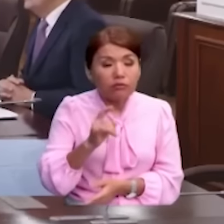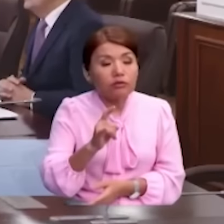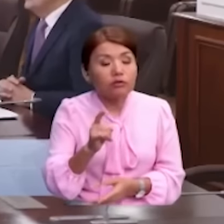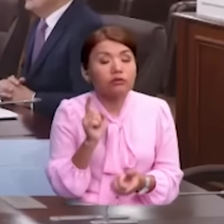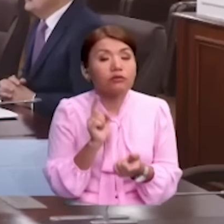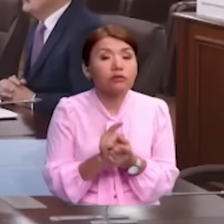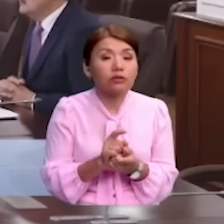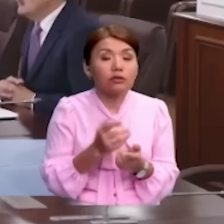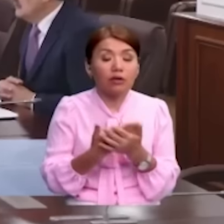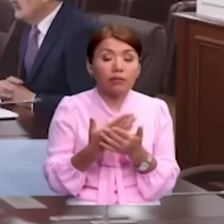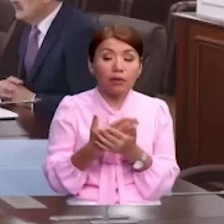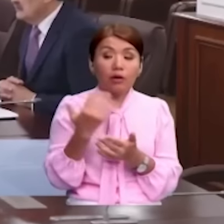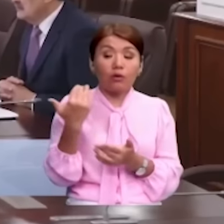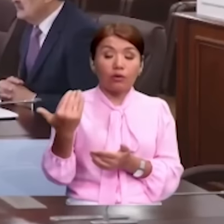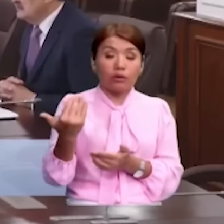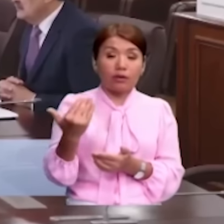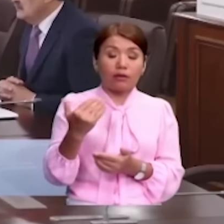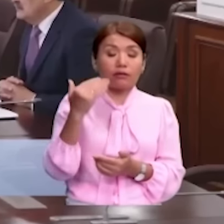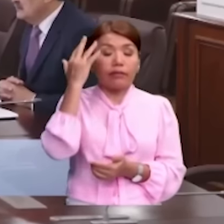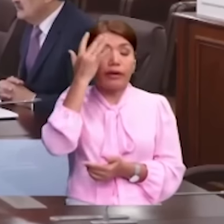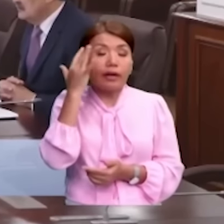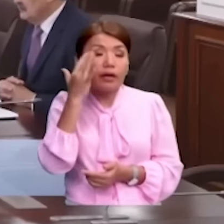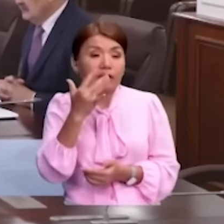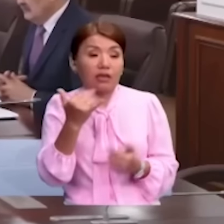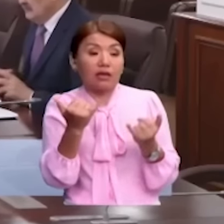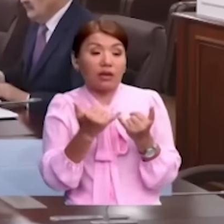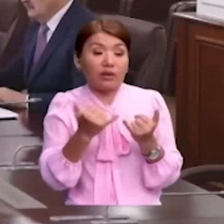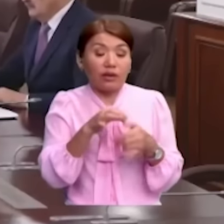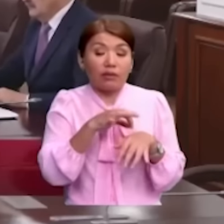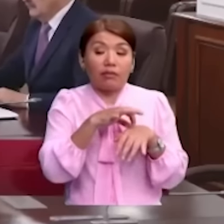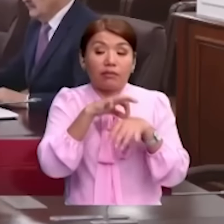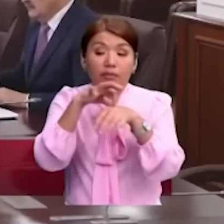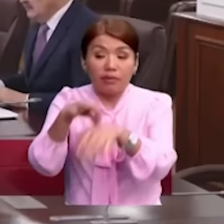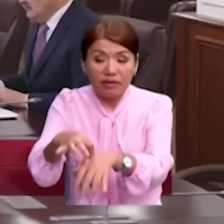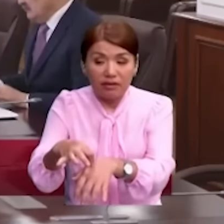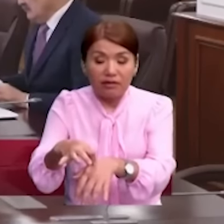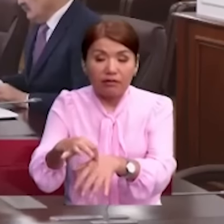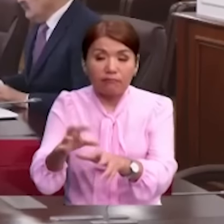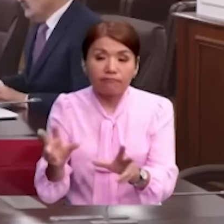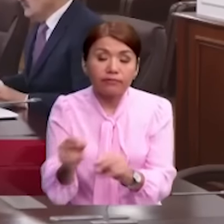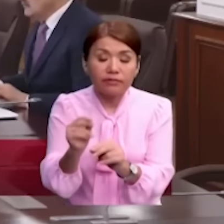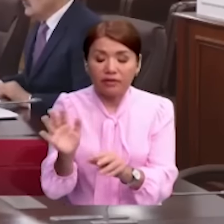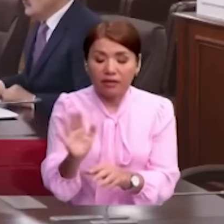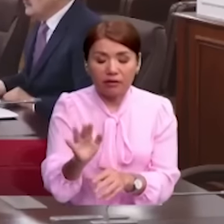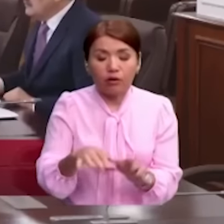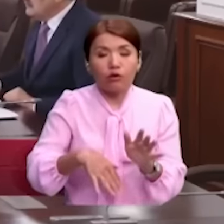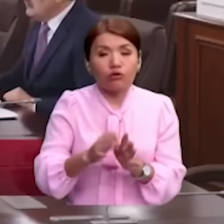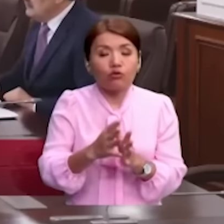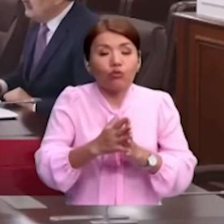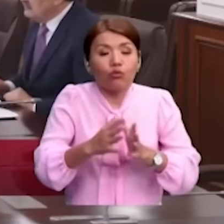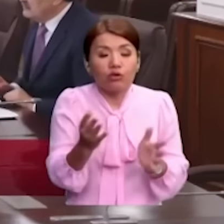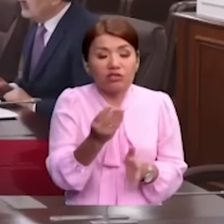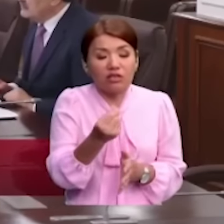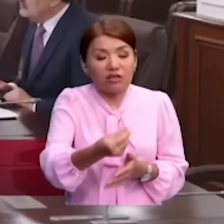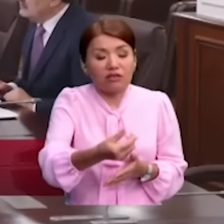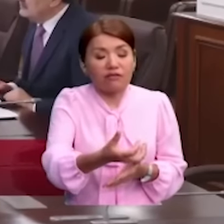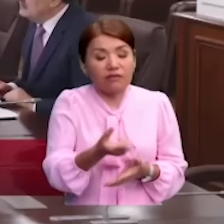кезігеді. Олардың ойлағаны қонақты баратын жеріне қауіпсіз жеткізу емес, барынша қомақты ақша алып